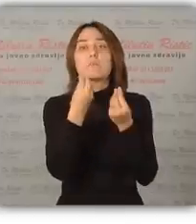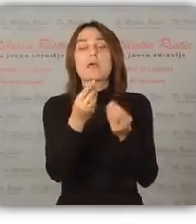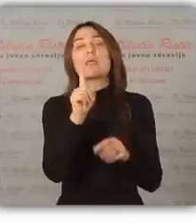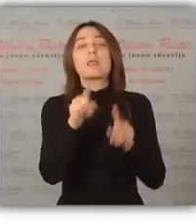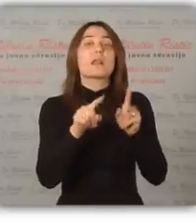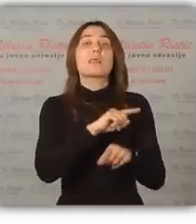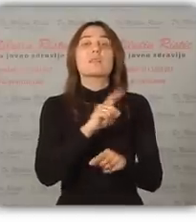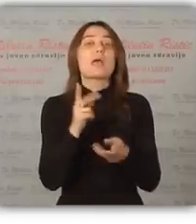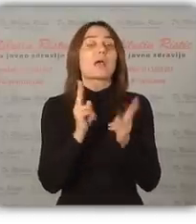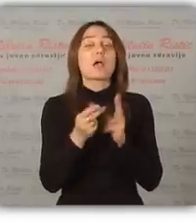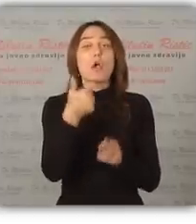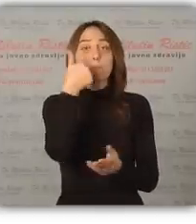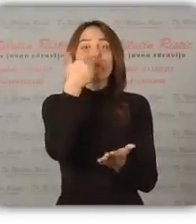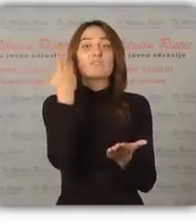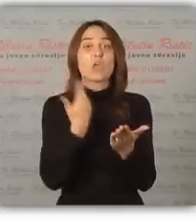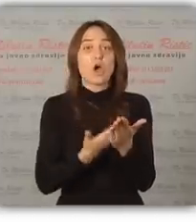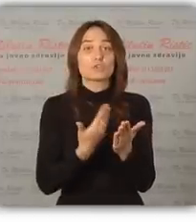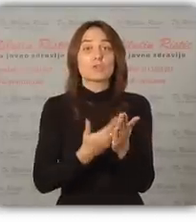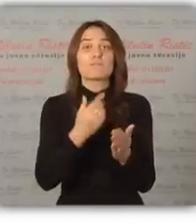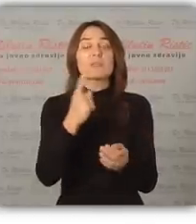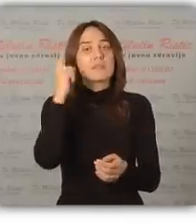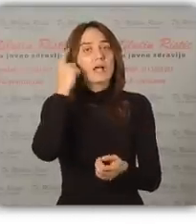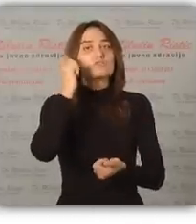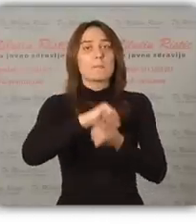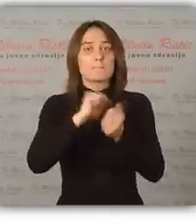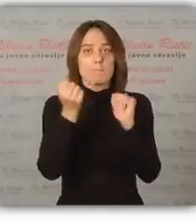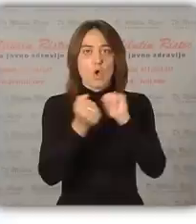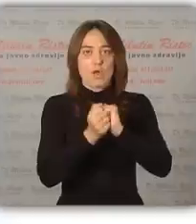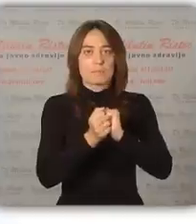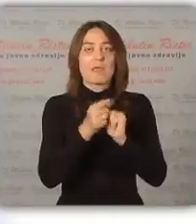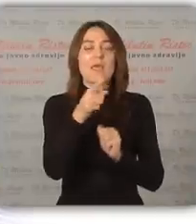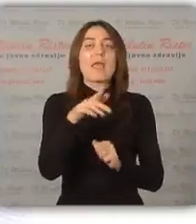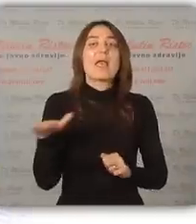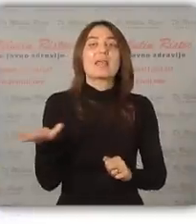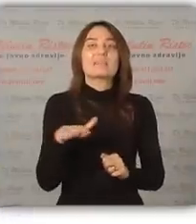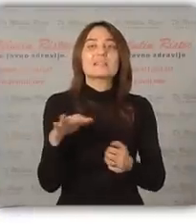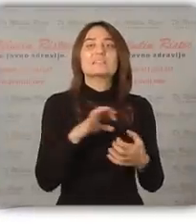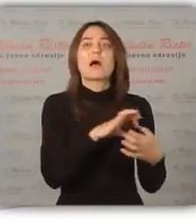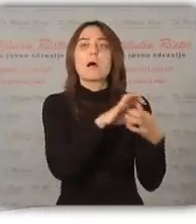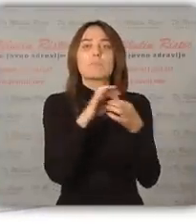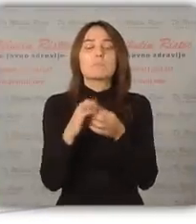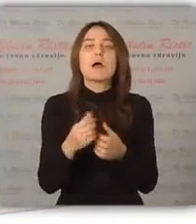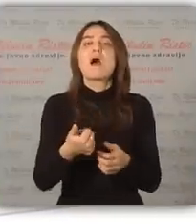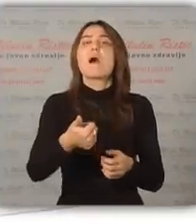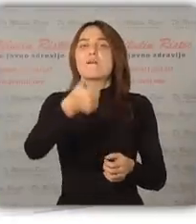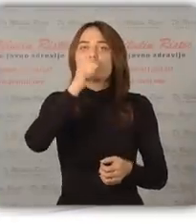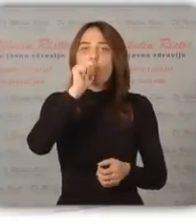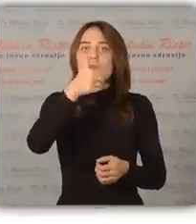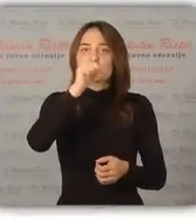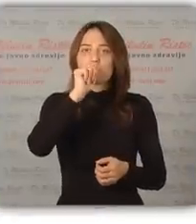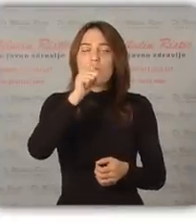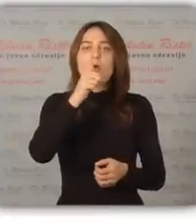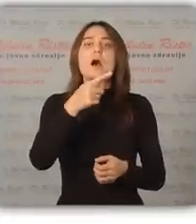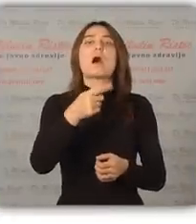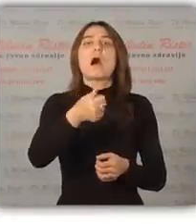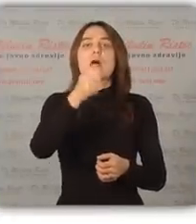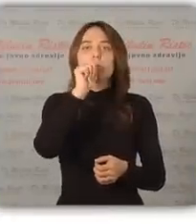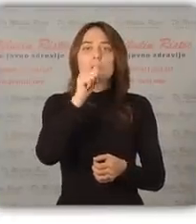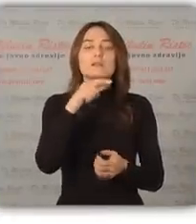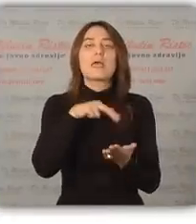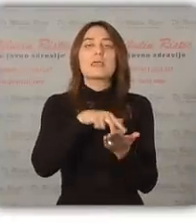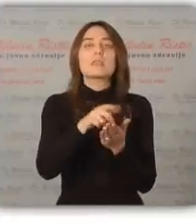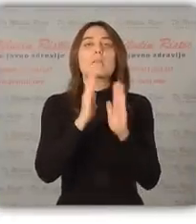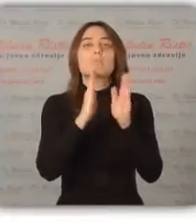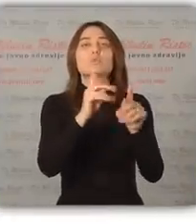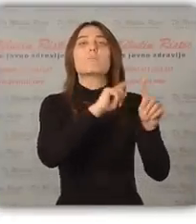ne ili kako. Prvi osnovni način borbe je da se deca intenzivno rehidriraju.